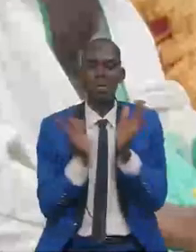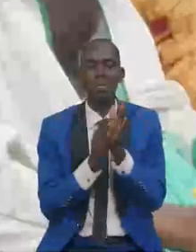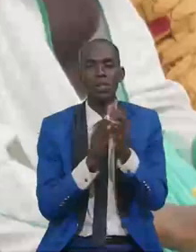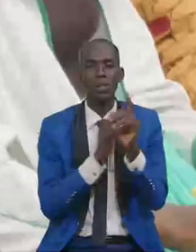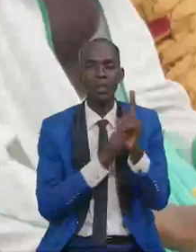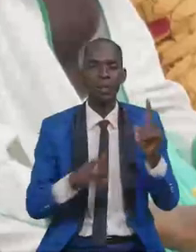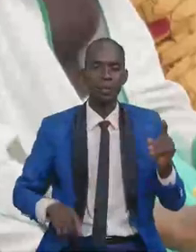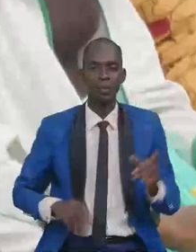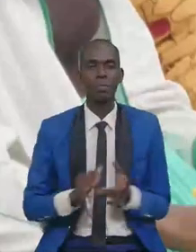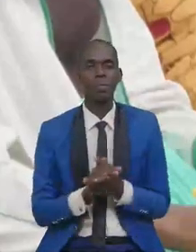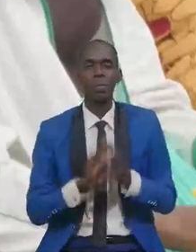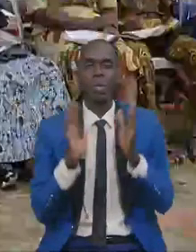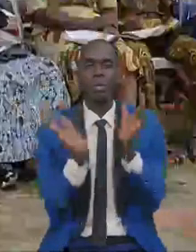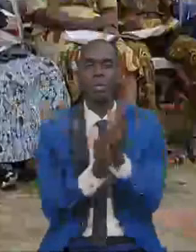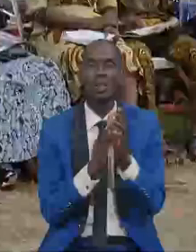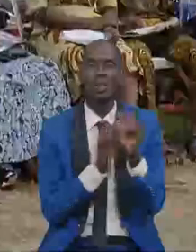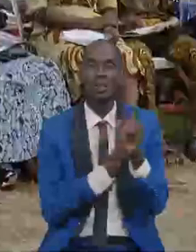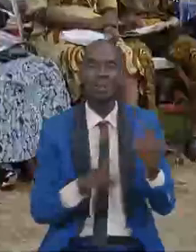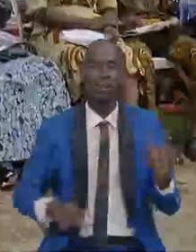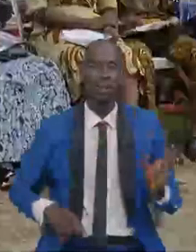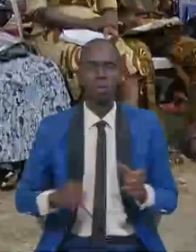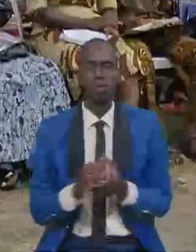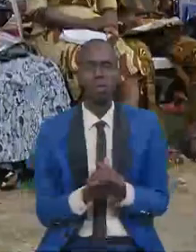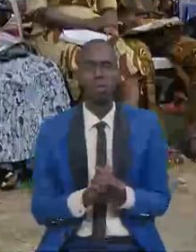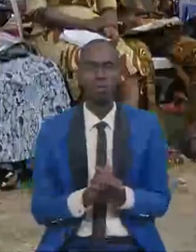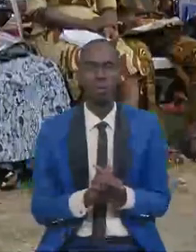Gloire à Dieu. J'ai dit gloire à Dieu.